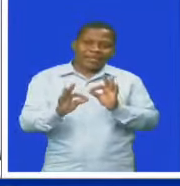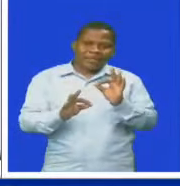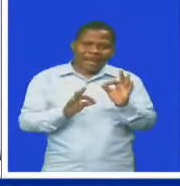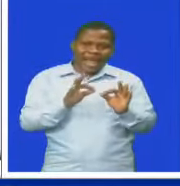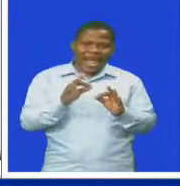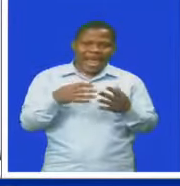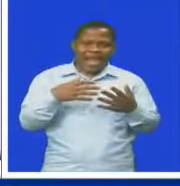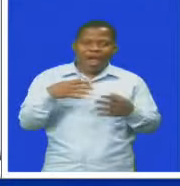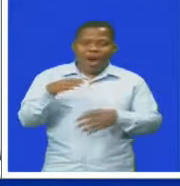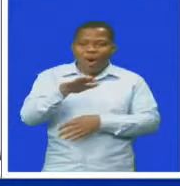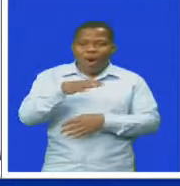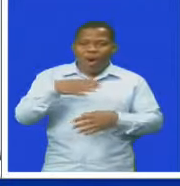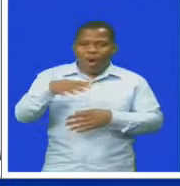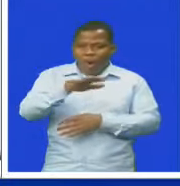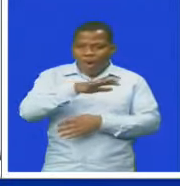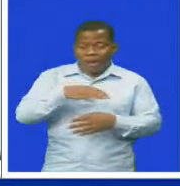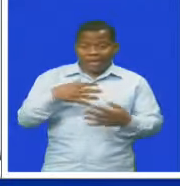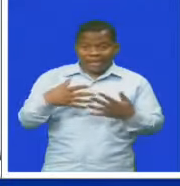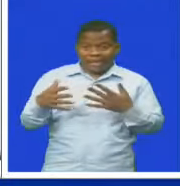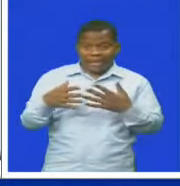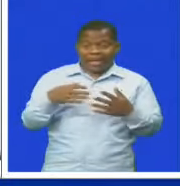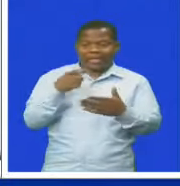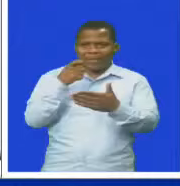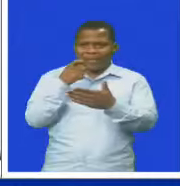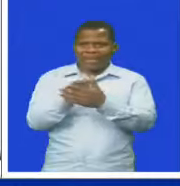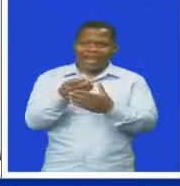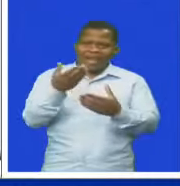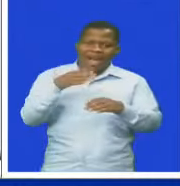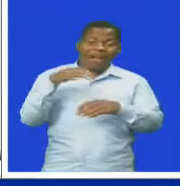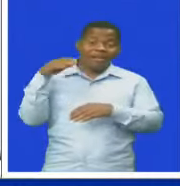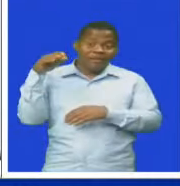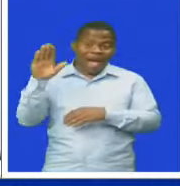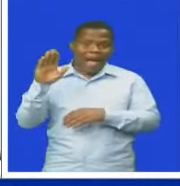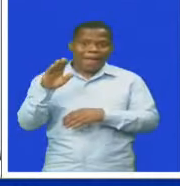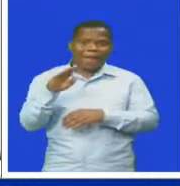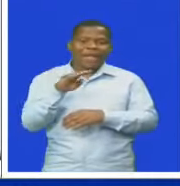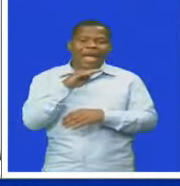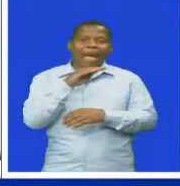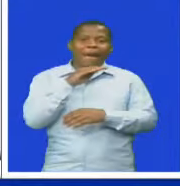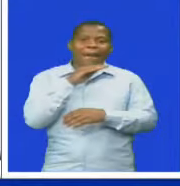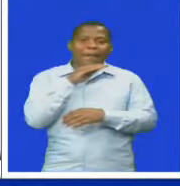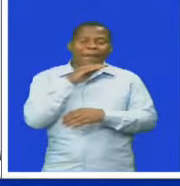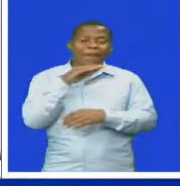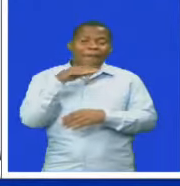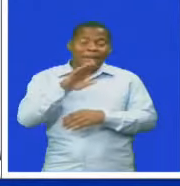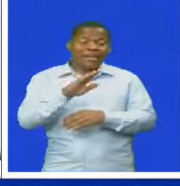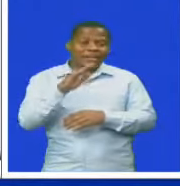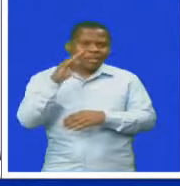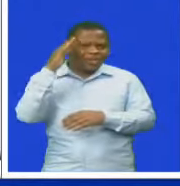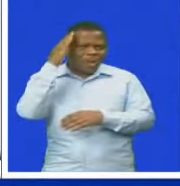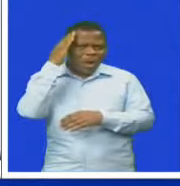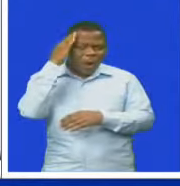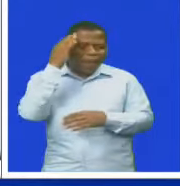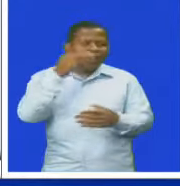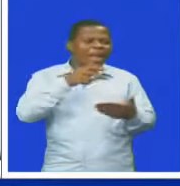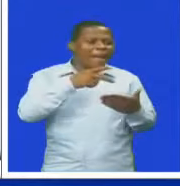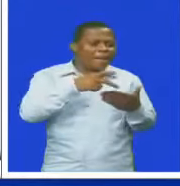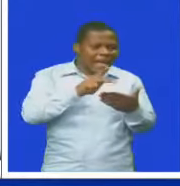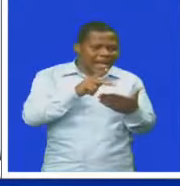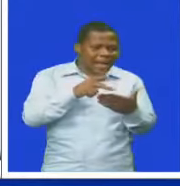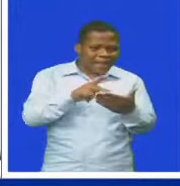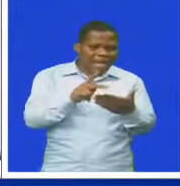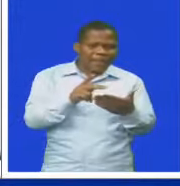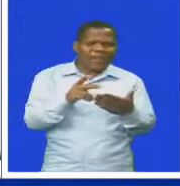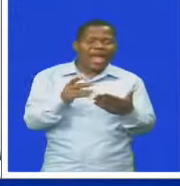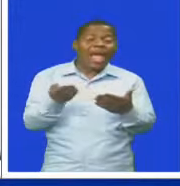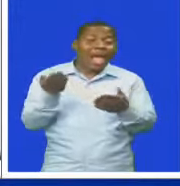kwakuleli fanele ibe netimphepha tekuthi le mpahla ibuya kuphi ibe nemvumo phecelethe ipermit nekuthi ithengwe ngamalini kubala